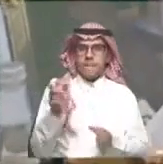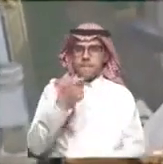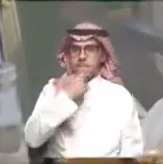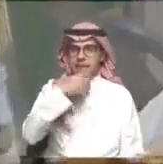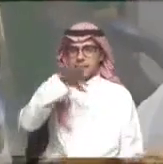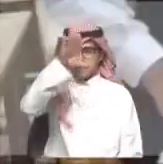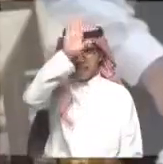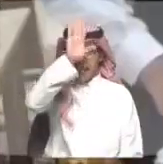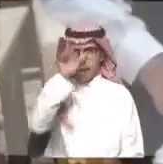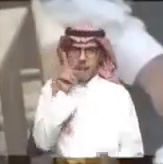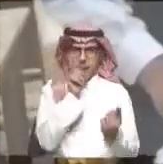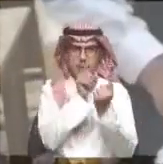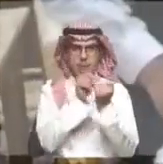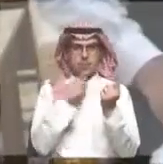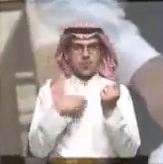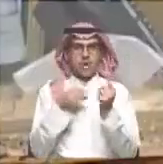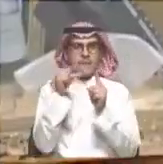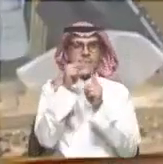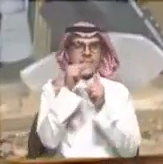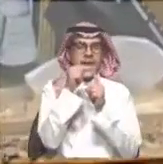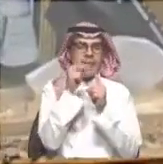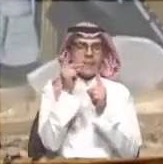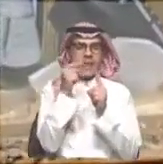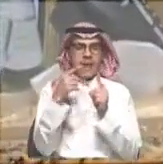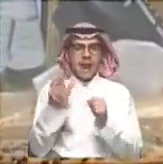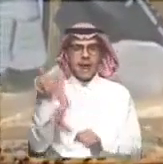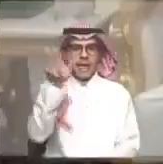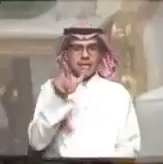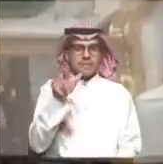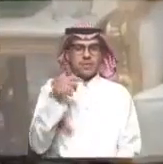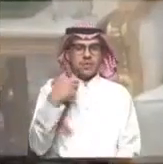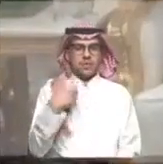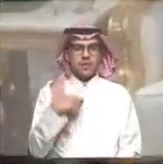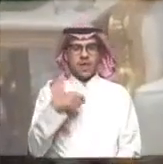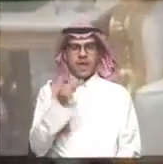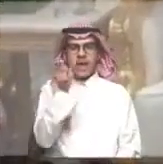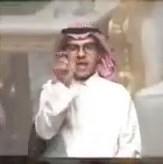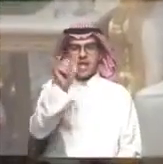خادم الحرمين الشريفين يلتقي رئيس وزراء باكستان ورئيس جمهورية النيجر.